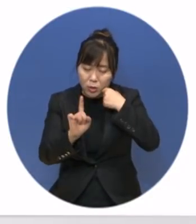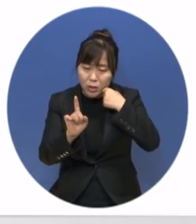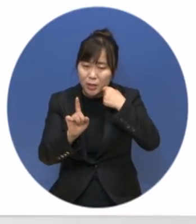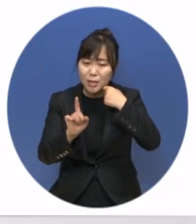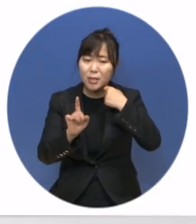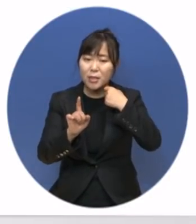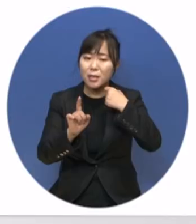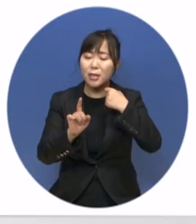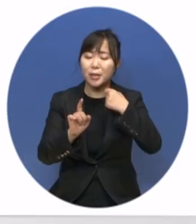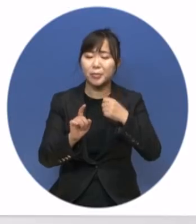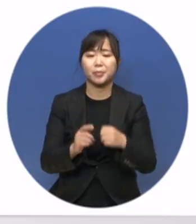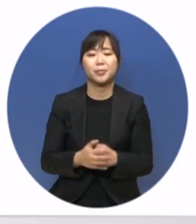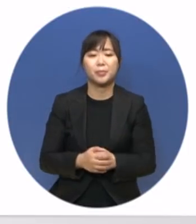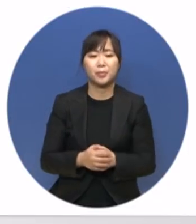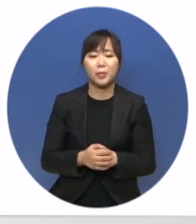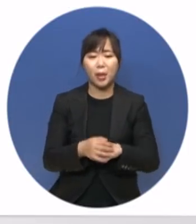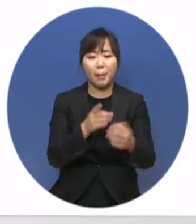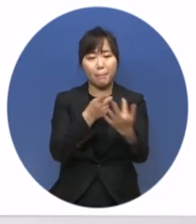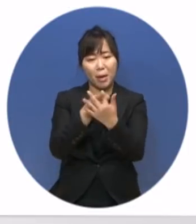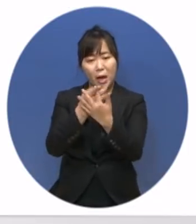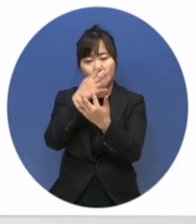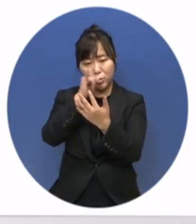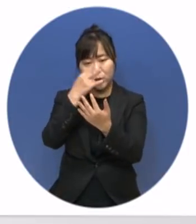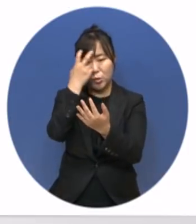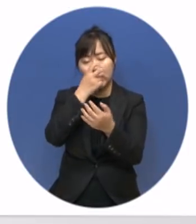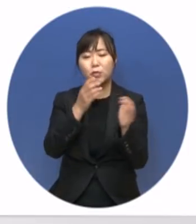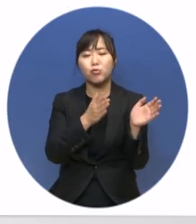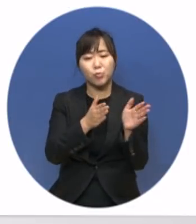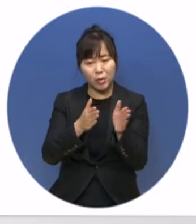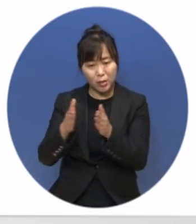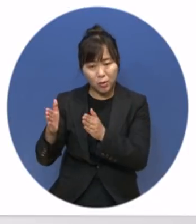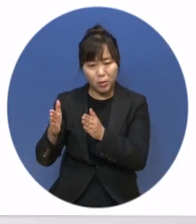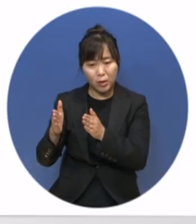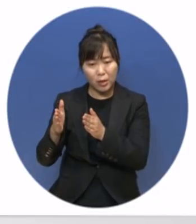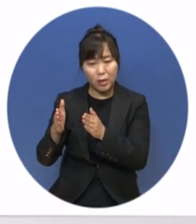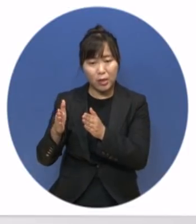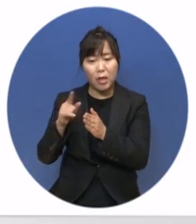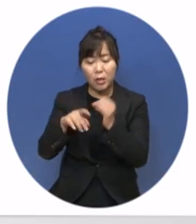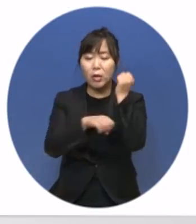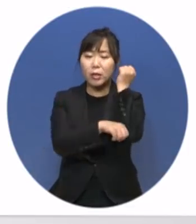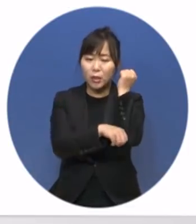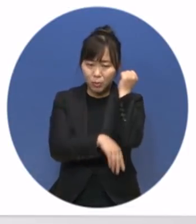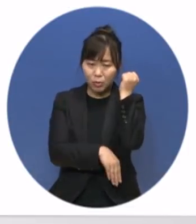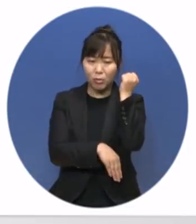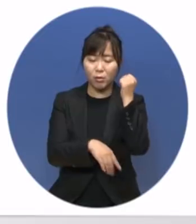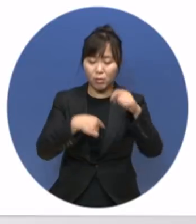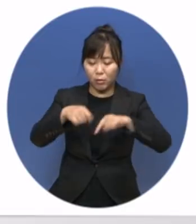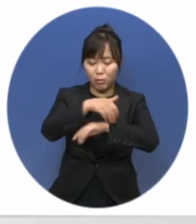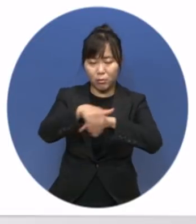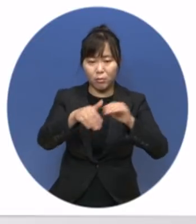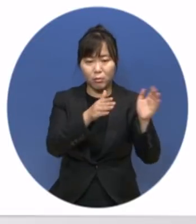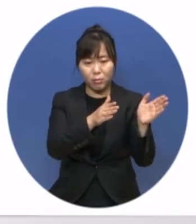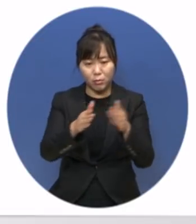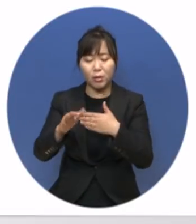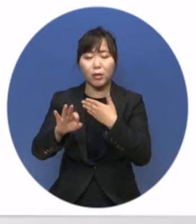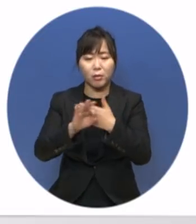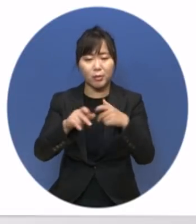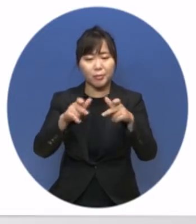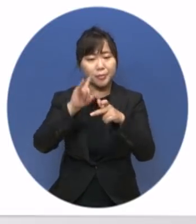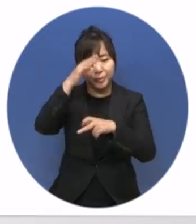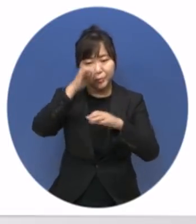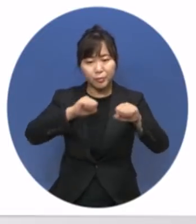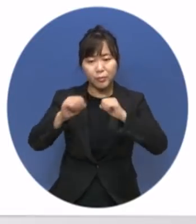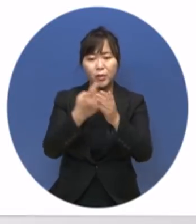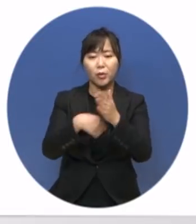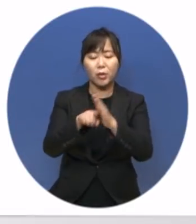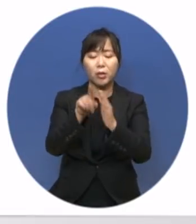건지 파악할 수 있는 조사가 마련됨으로 인해 가지고 이를 근간으로 정책을 마련한다면 장애인